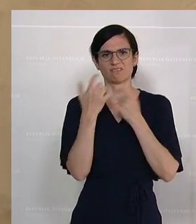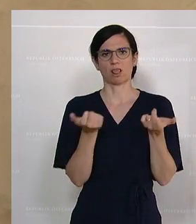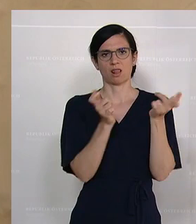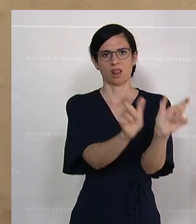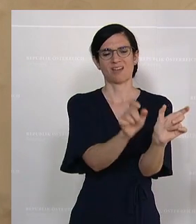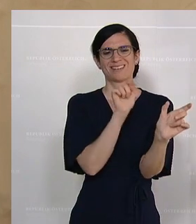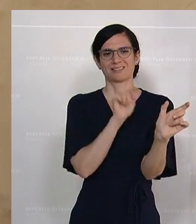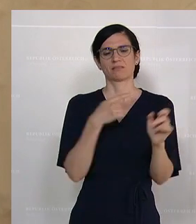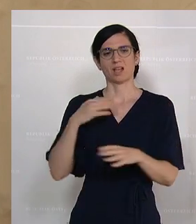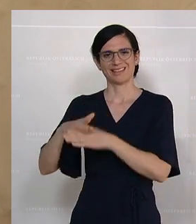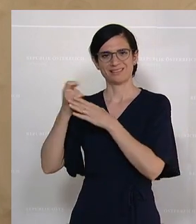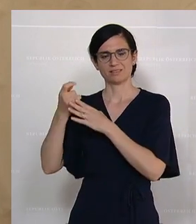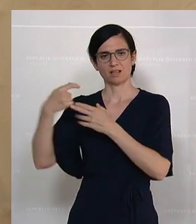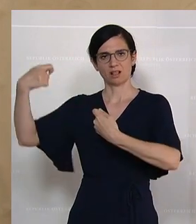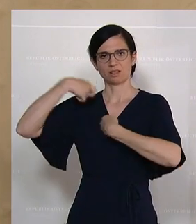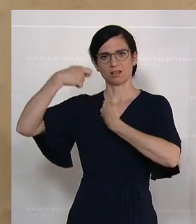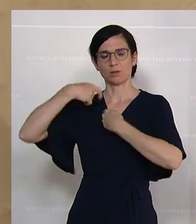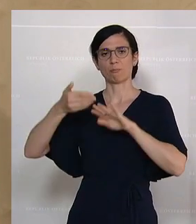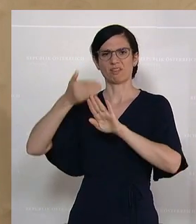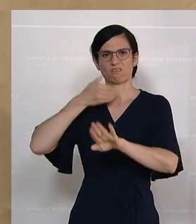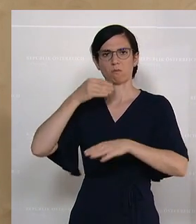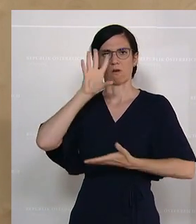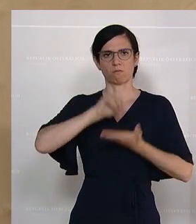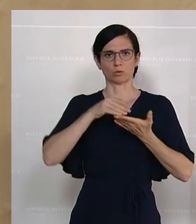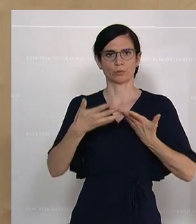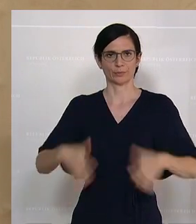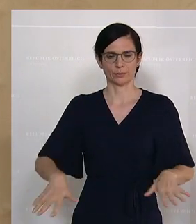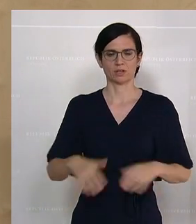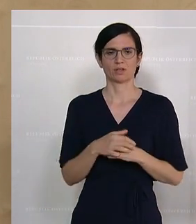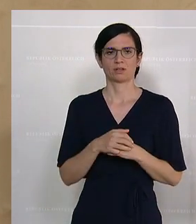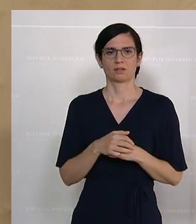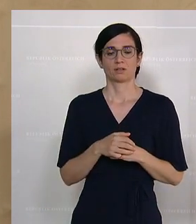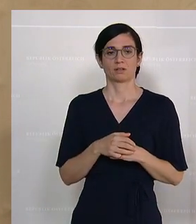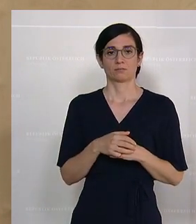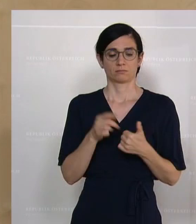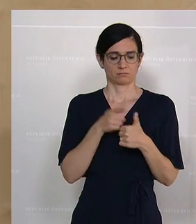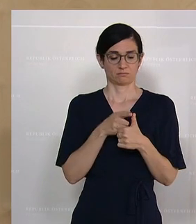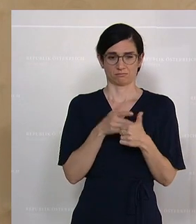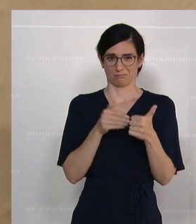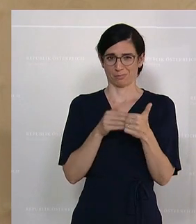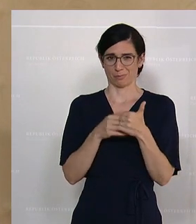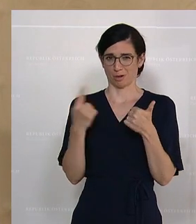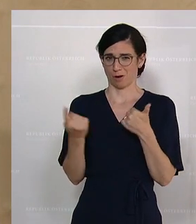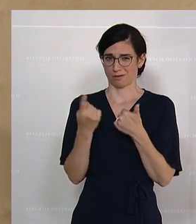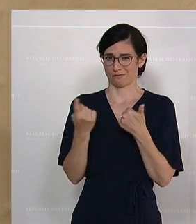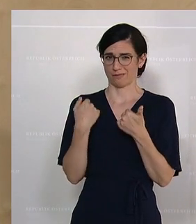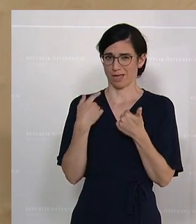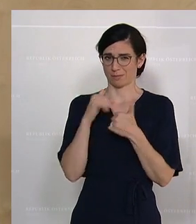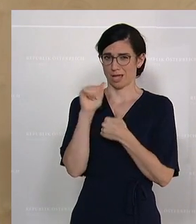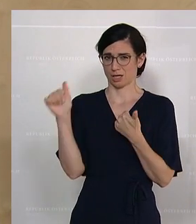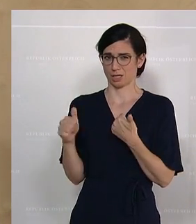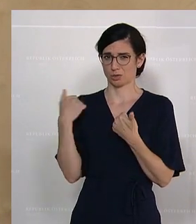es darum dass man hilfsgelder bekommt wenn man delogiert wird unterstütze die erste folge braucht er werbeagentur dafür dass die währung noch dafür dass er